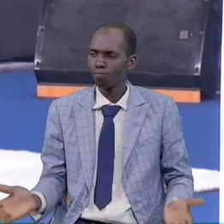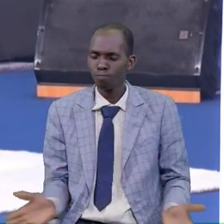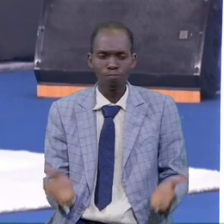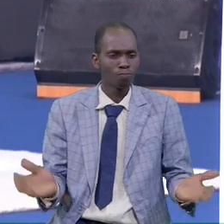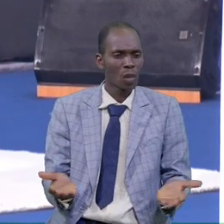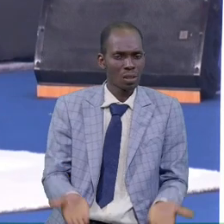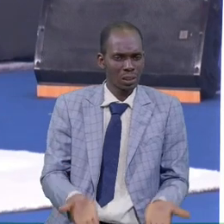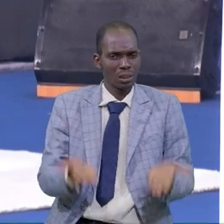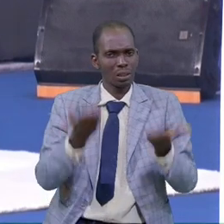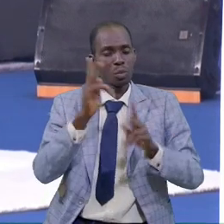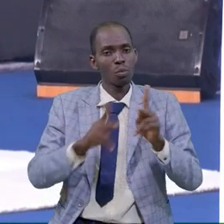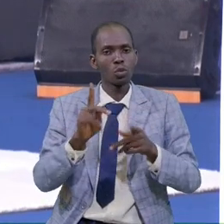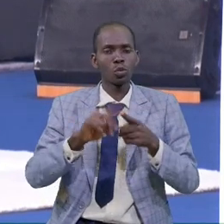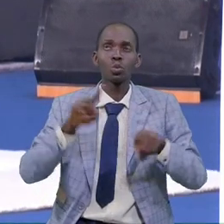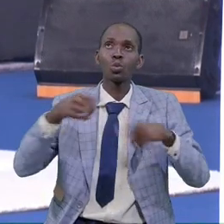que moi.